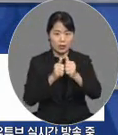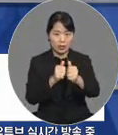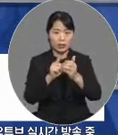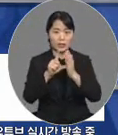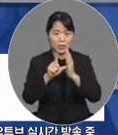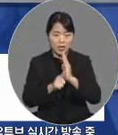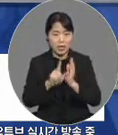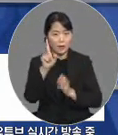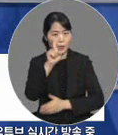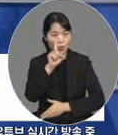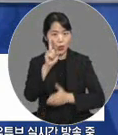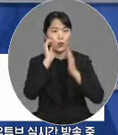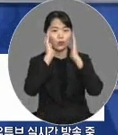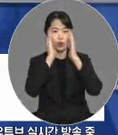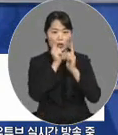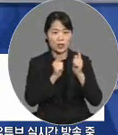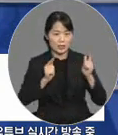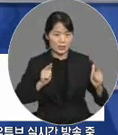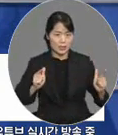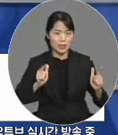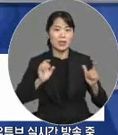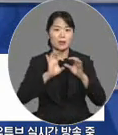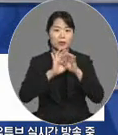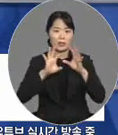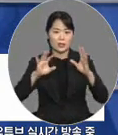어떤 공부든지 할 수가 있습니다.